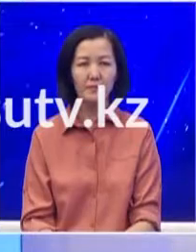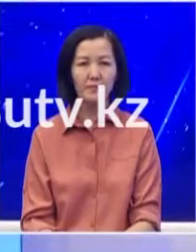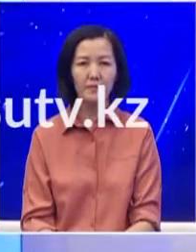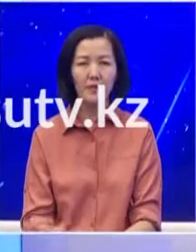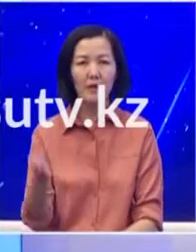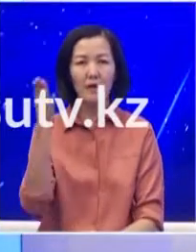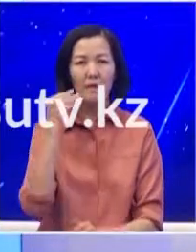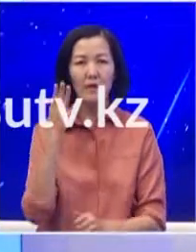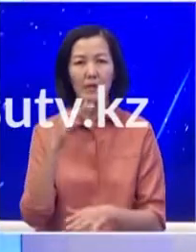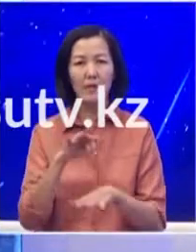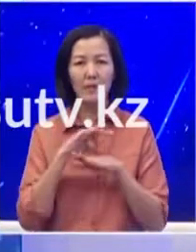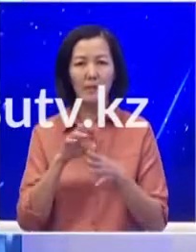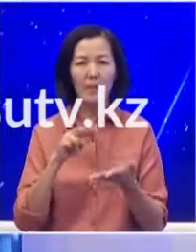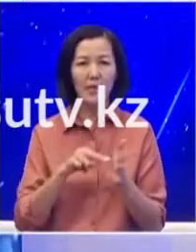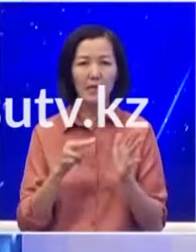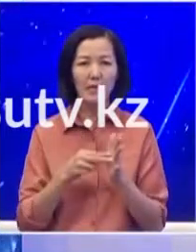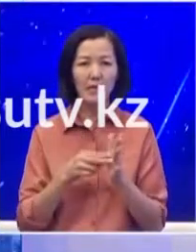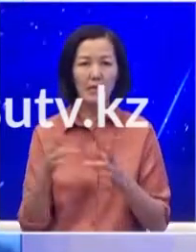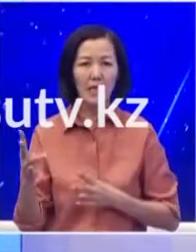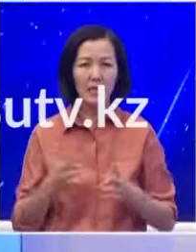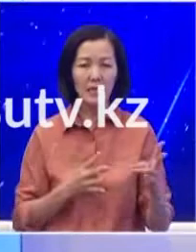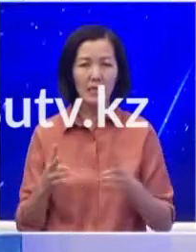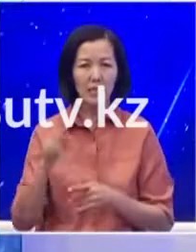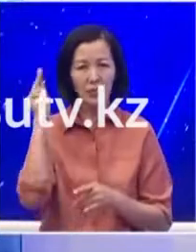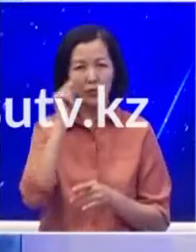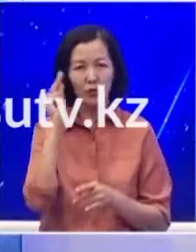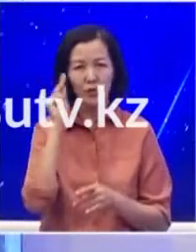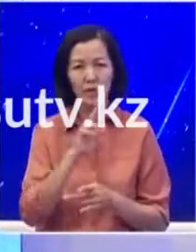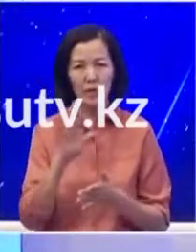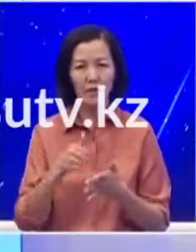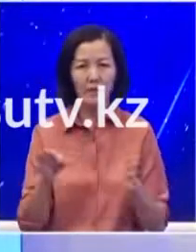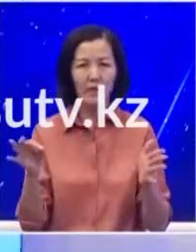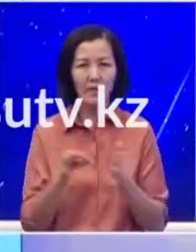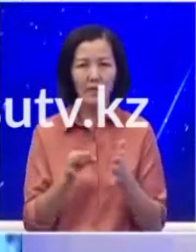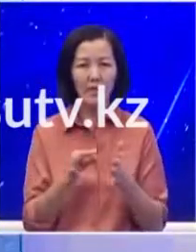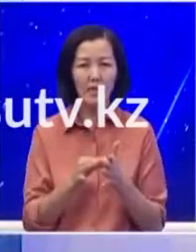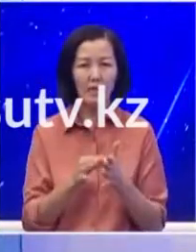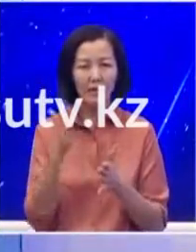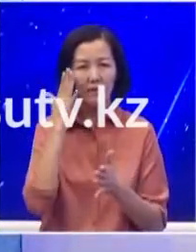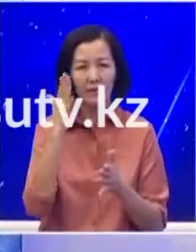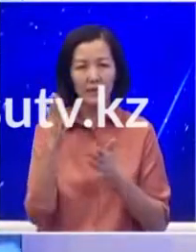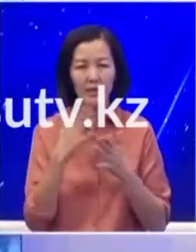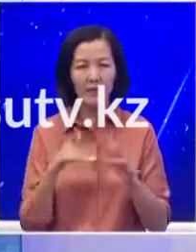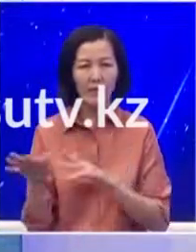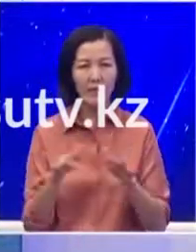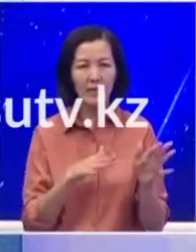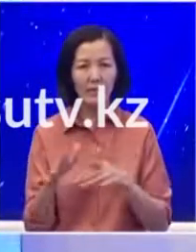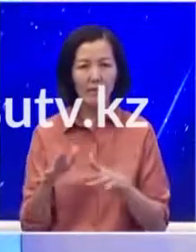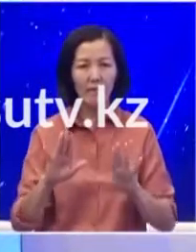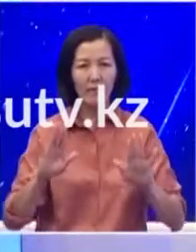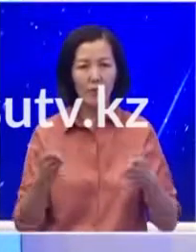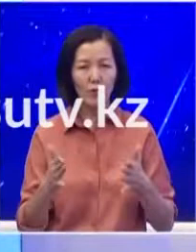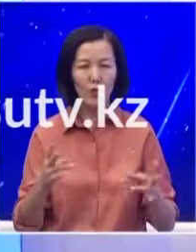В Алматы проходят плановые антитеррористические учения. Их основная цель – отработка навыков взаимодействия при возникновении